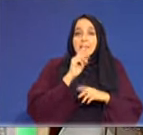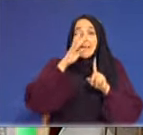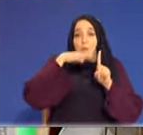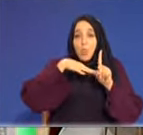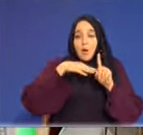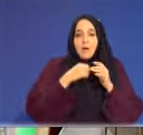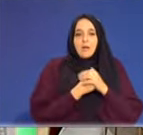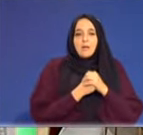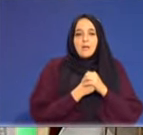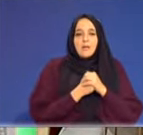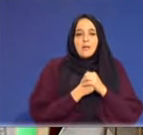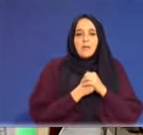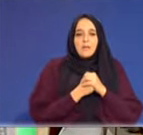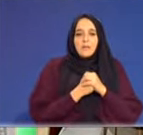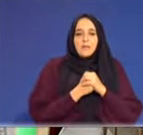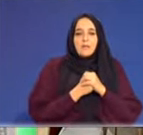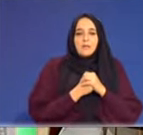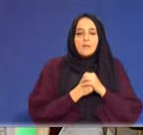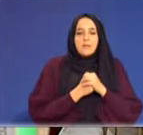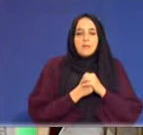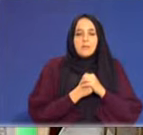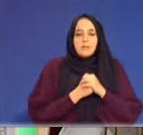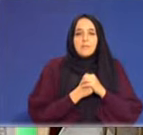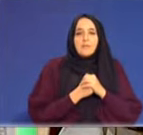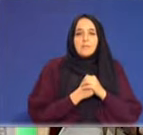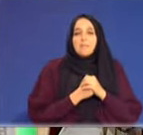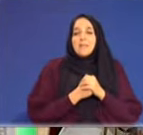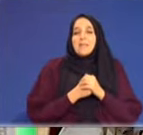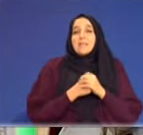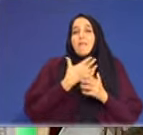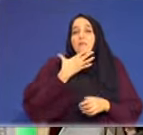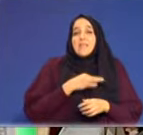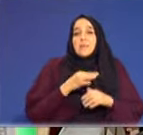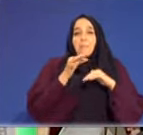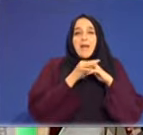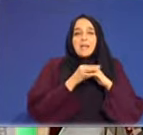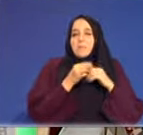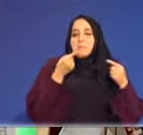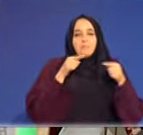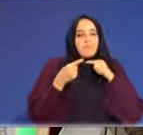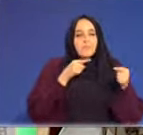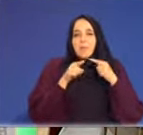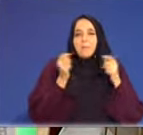4 شهور، يعني تقول هكذا بهذه العبارة، ما يتفهموش كامل. السبب هو